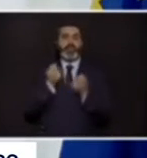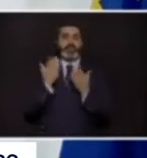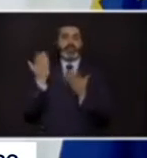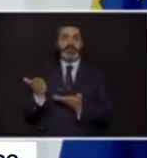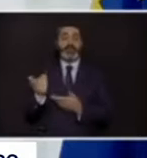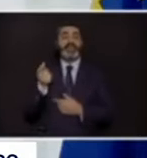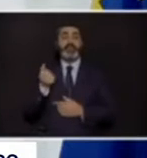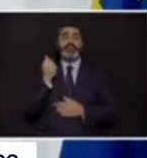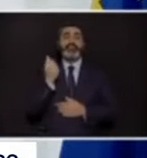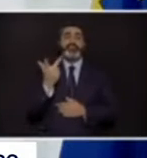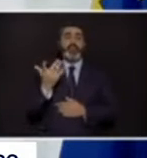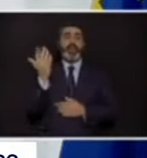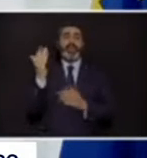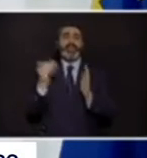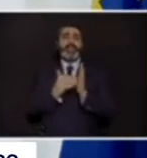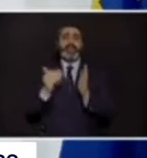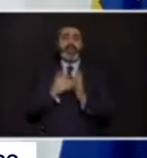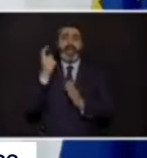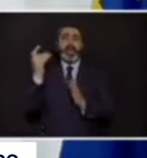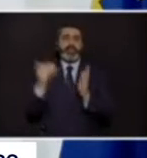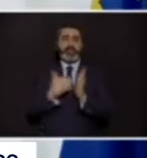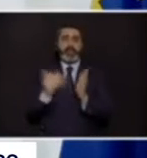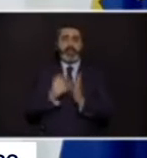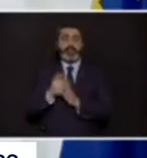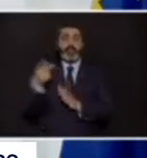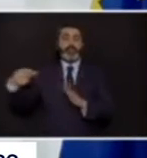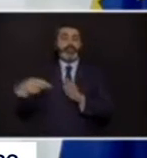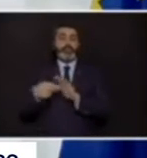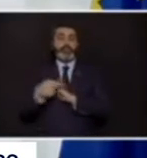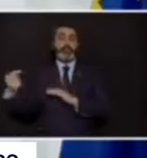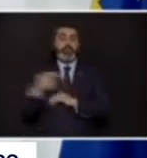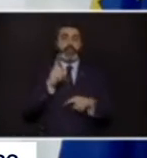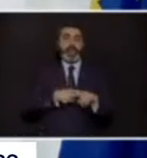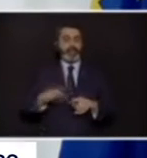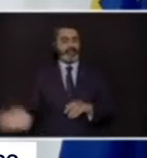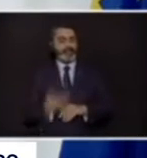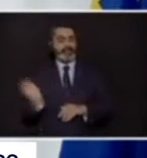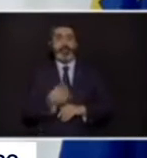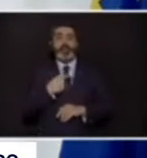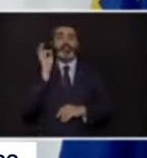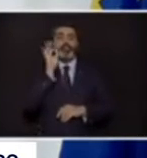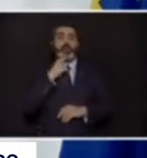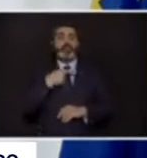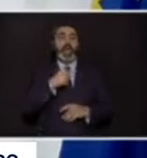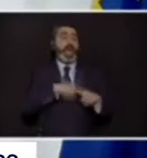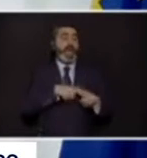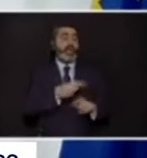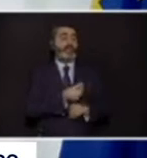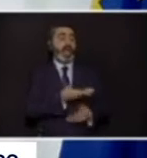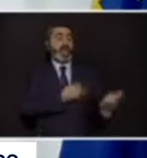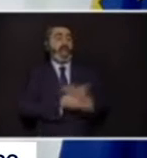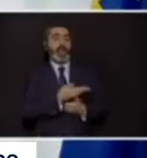δεκάδες χιλιάδες κατατρεγμένους ανθρώπους παρανόμως στην Ελλάδα ζητώντας ανταλλάγματα. Αν και η ίδια έχει